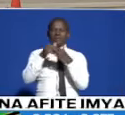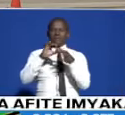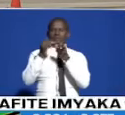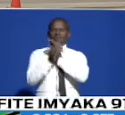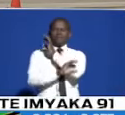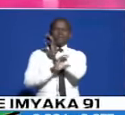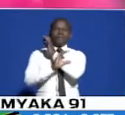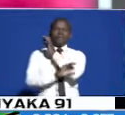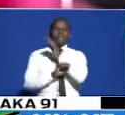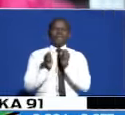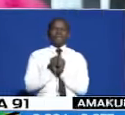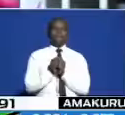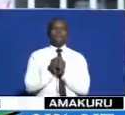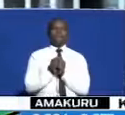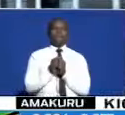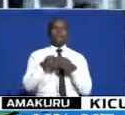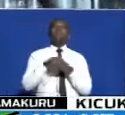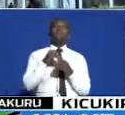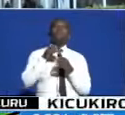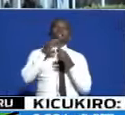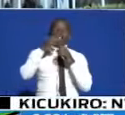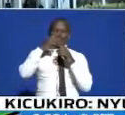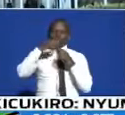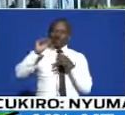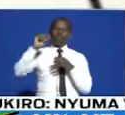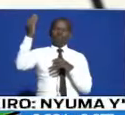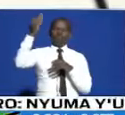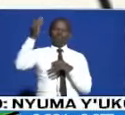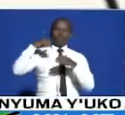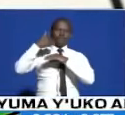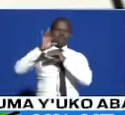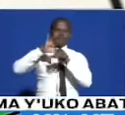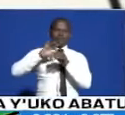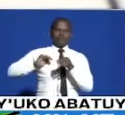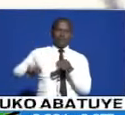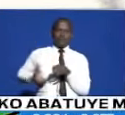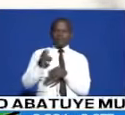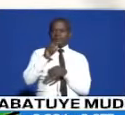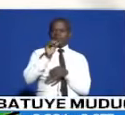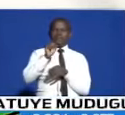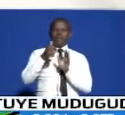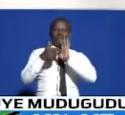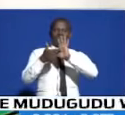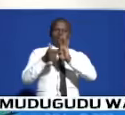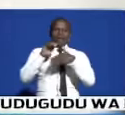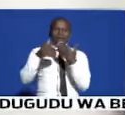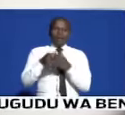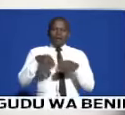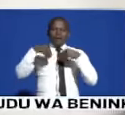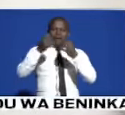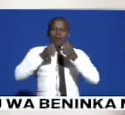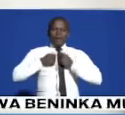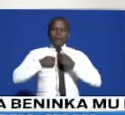Rwanda. Mu ijambo ry'inyuma yo gutorwa, Madame Louise Mushikiwabo yagaragaje ko sibye kuba ari umukandida watanzwe n'u